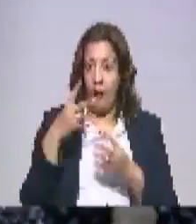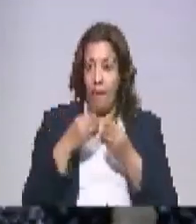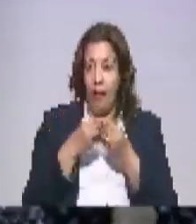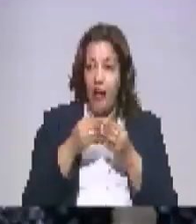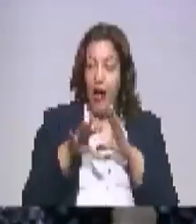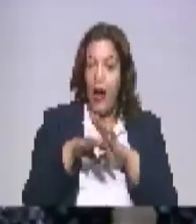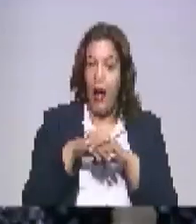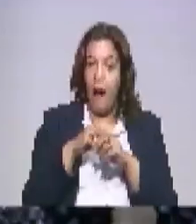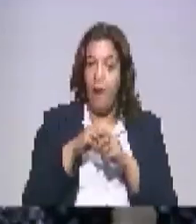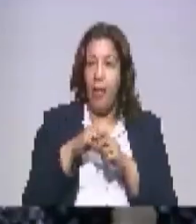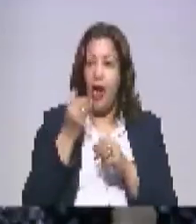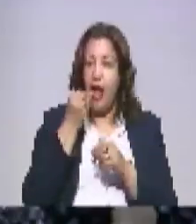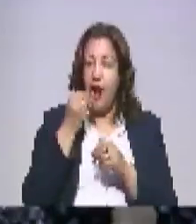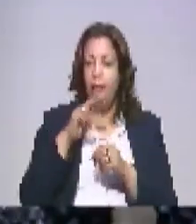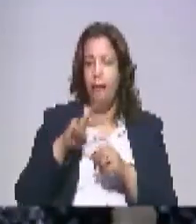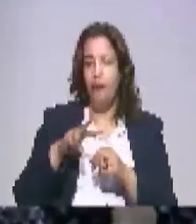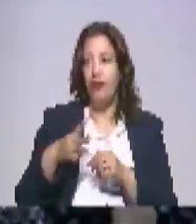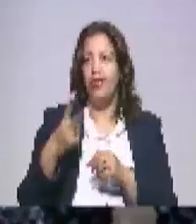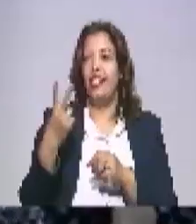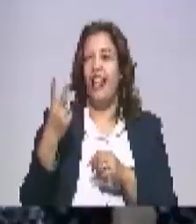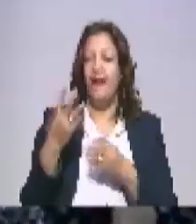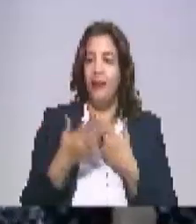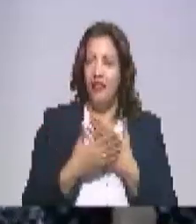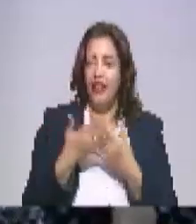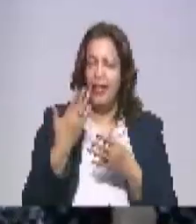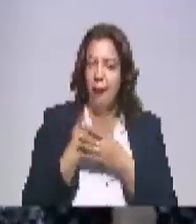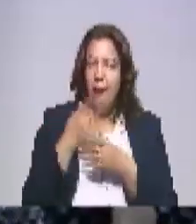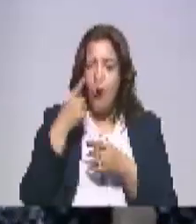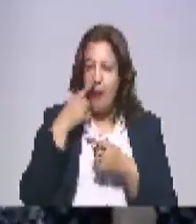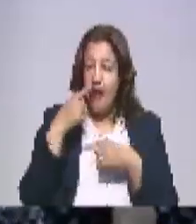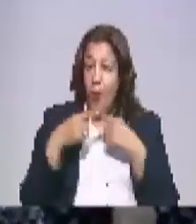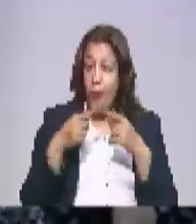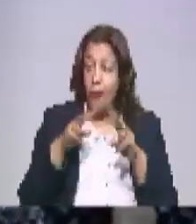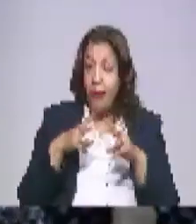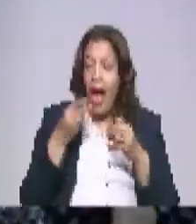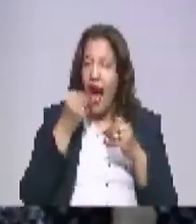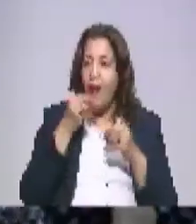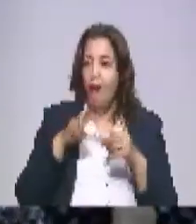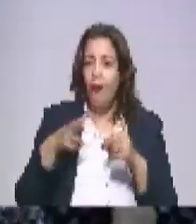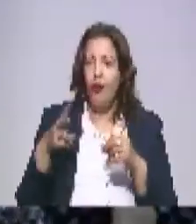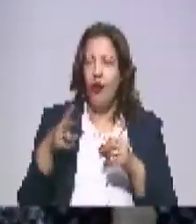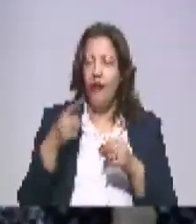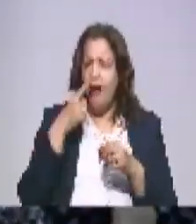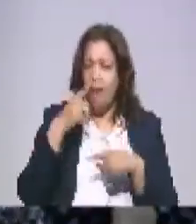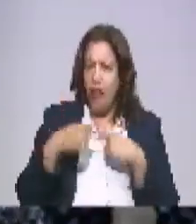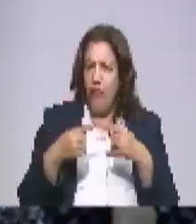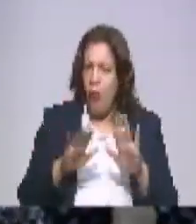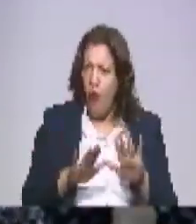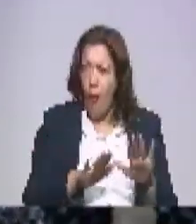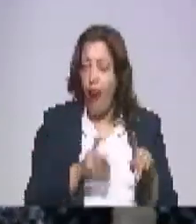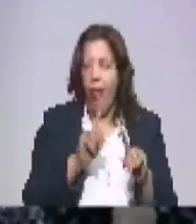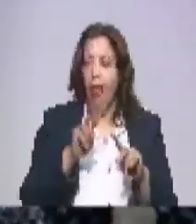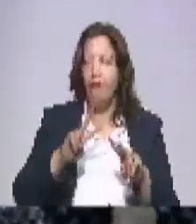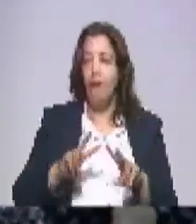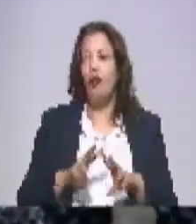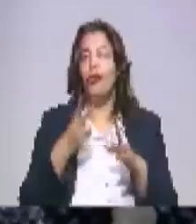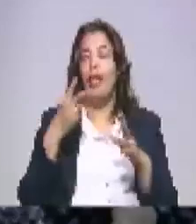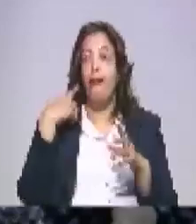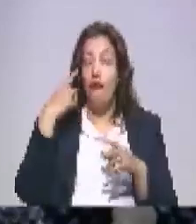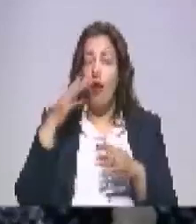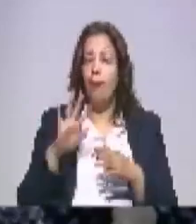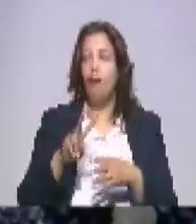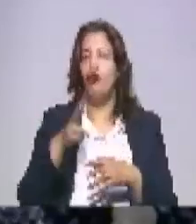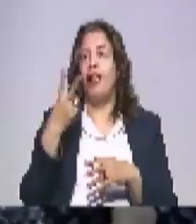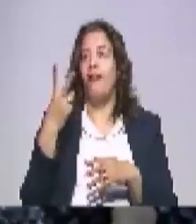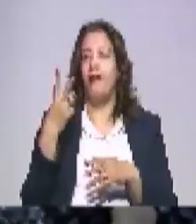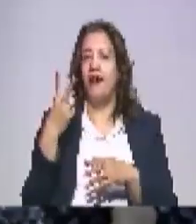بيعمل لكم بقى حاجات مختلفة زي ما حضراتكم بتبقوا متعودين دايما على الاكلات اللي هي التقليدية، هو بيحب بقى يخرج بره الصندوق فبيعمل